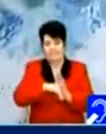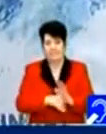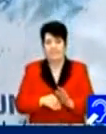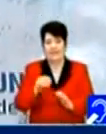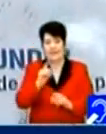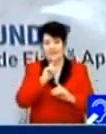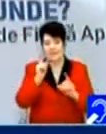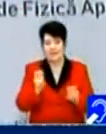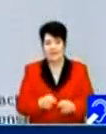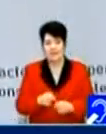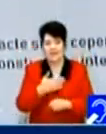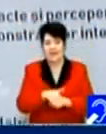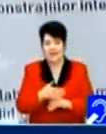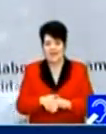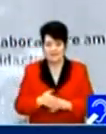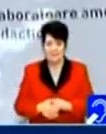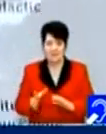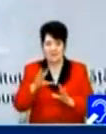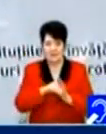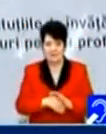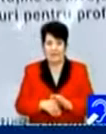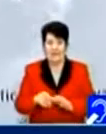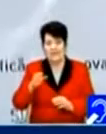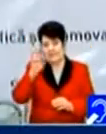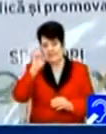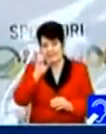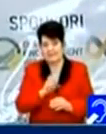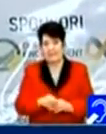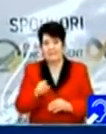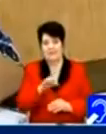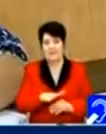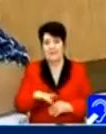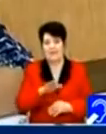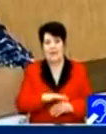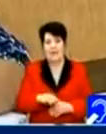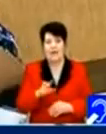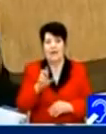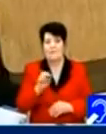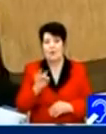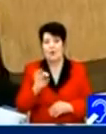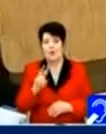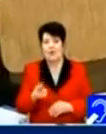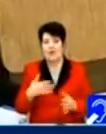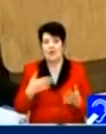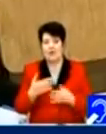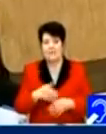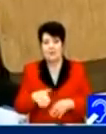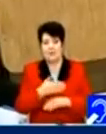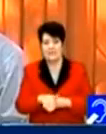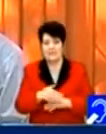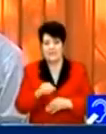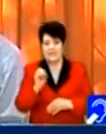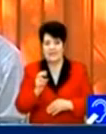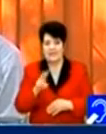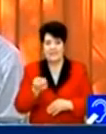de granturi Diaspora Engagement Hub, implementat de Cancelaria de Stat prin intermediul Biroului Relații cu Diaspora și finanțat de Agenția